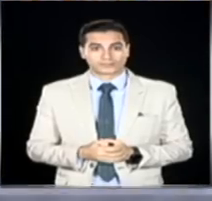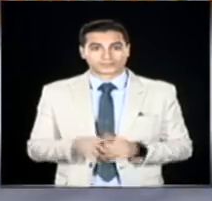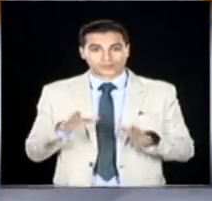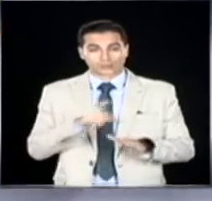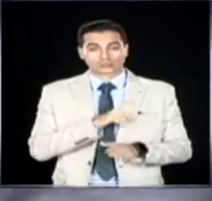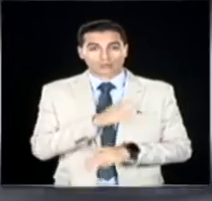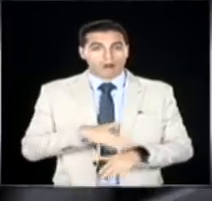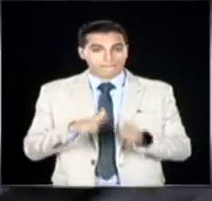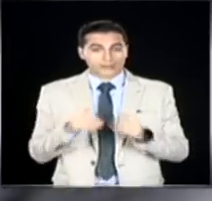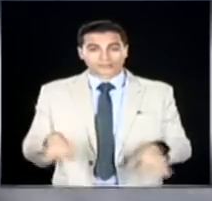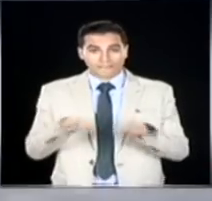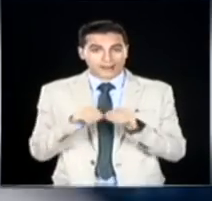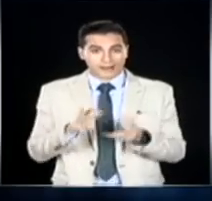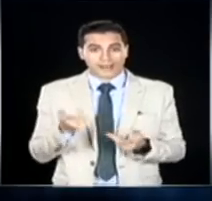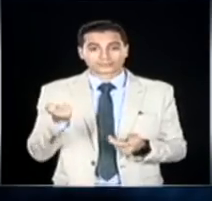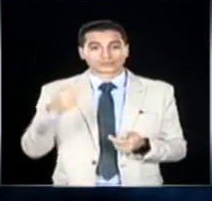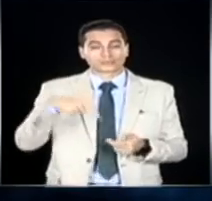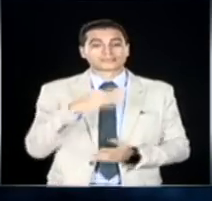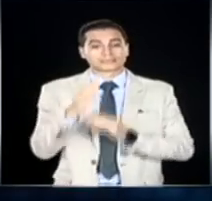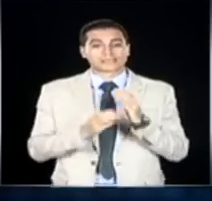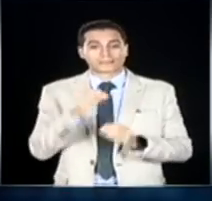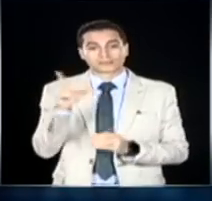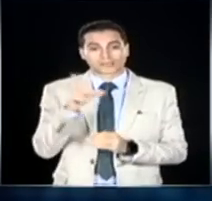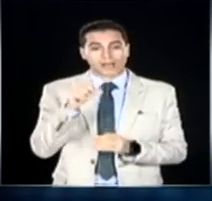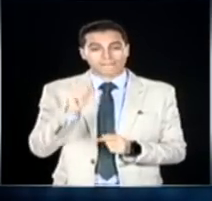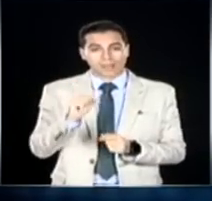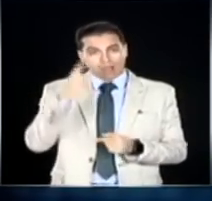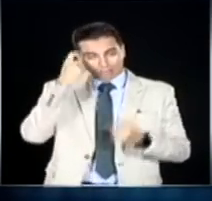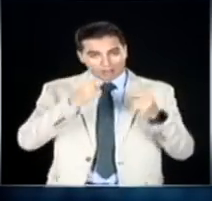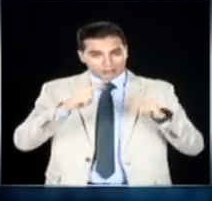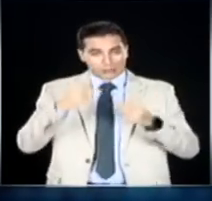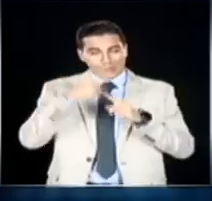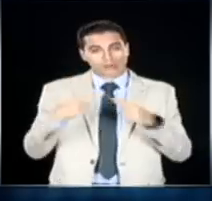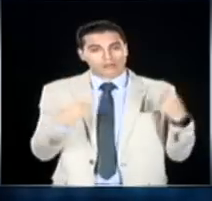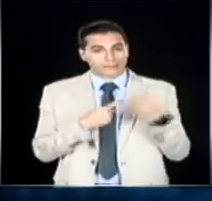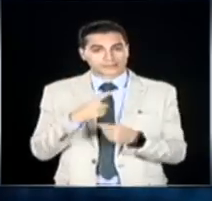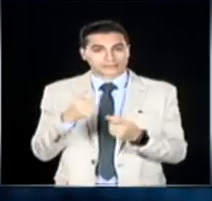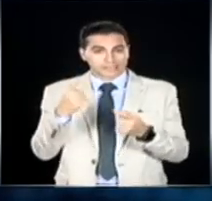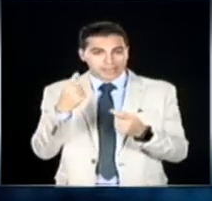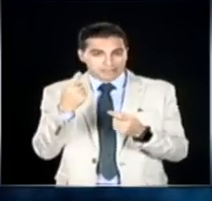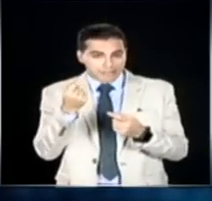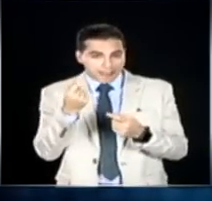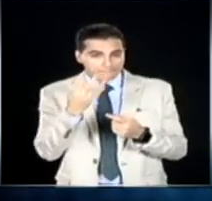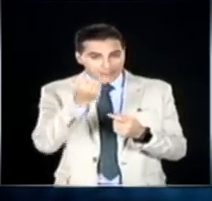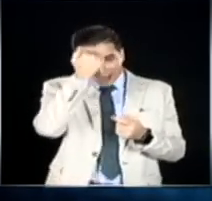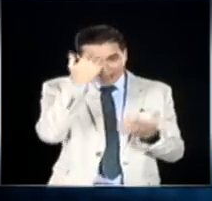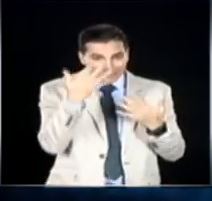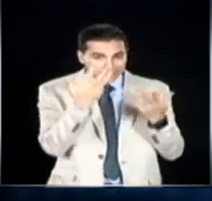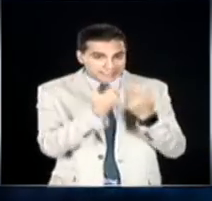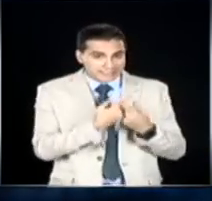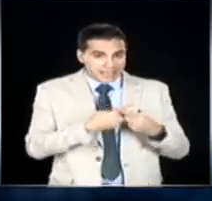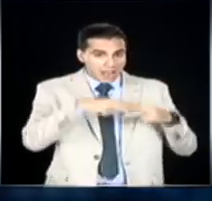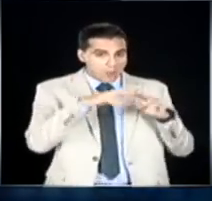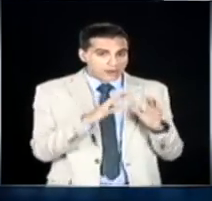وبكده طلاب مصري جمعوا 65 نقطه بفتره تحت الضغط وضربات الجزاء وكل نقطه ب 40,000 جنيه